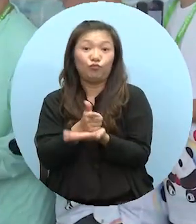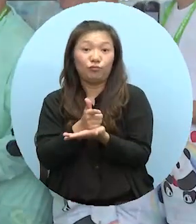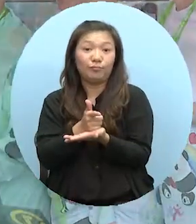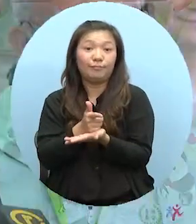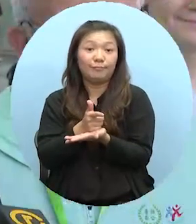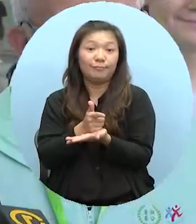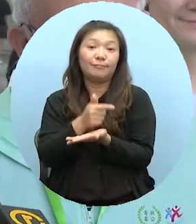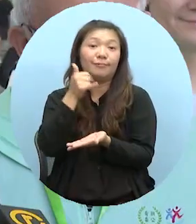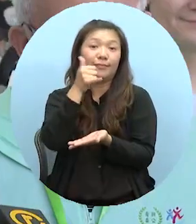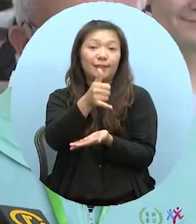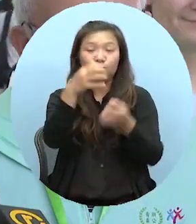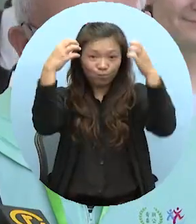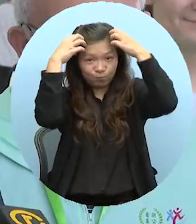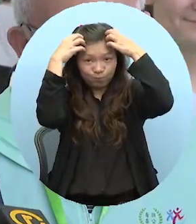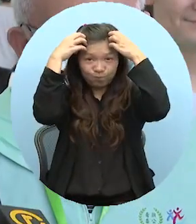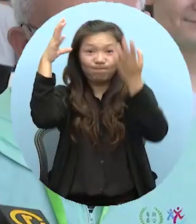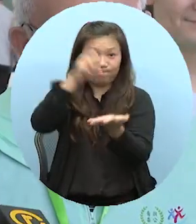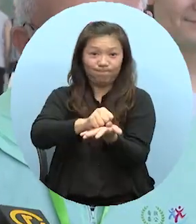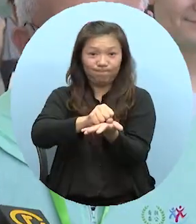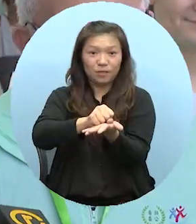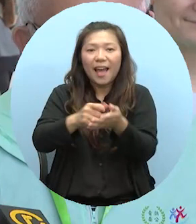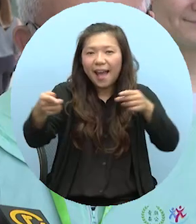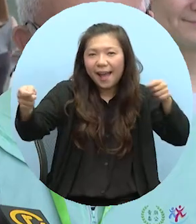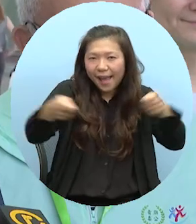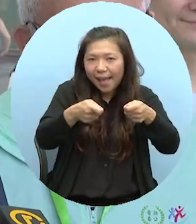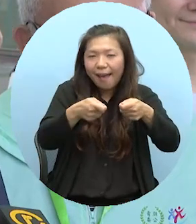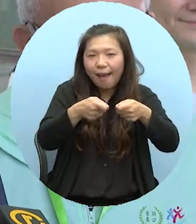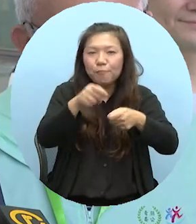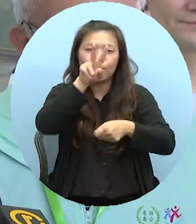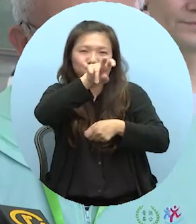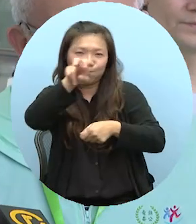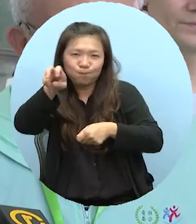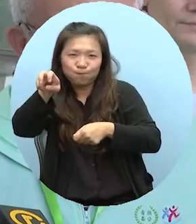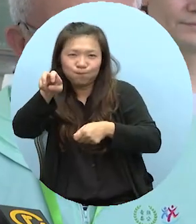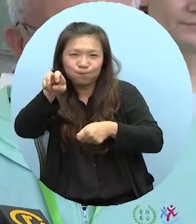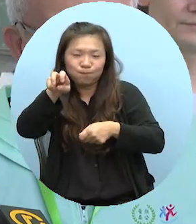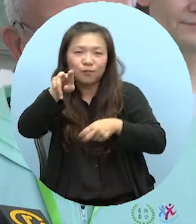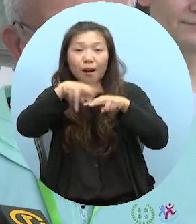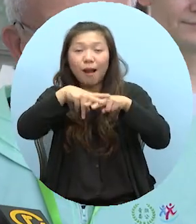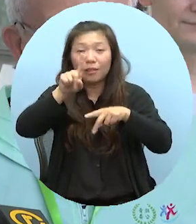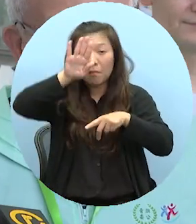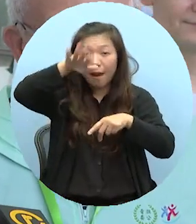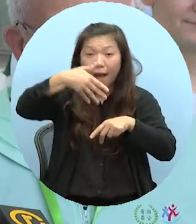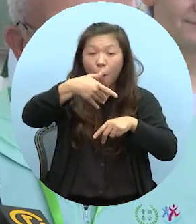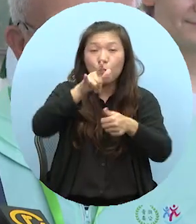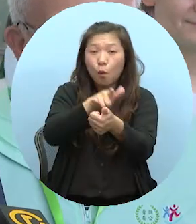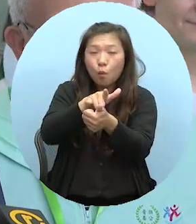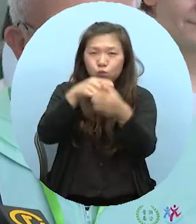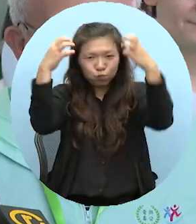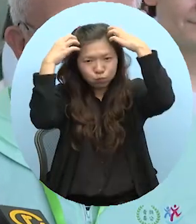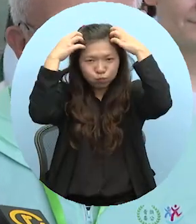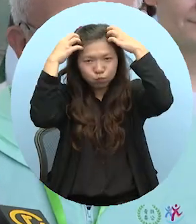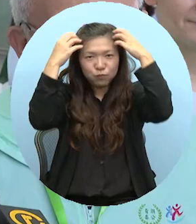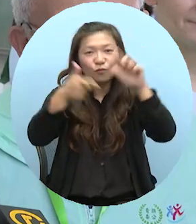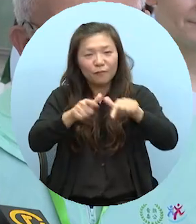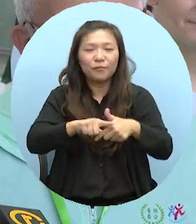咧我哋卧龍嘅熊貓基地，去近距離咧睇下咧啲國家係點樣對熊貓嗰個保護係點樣做